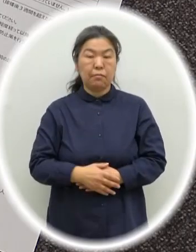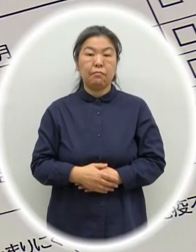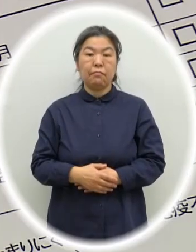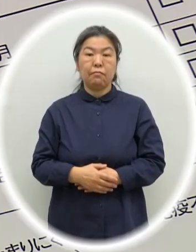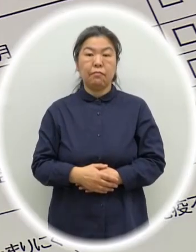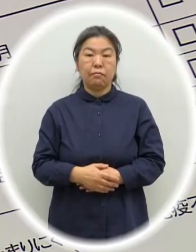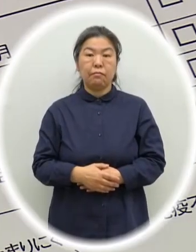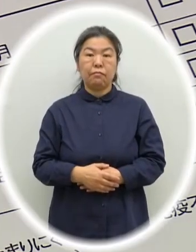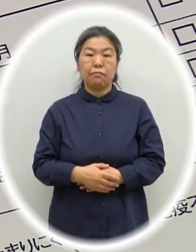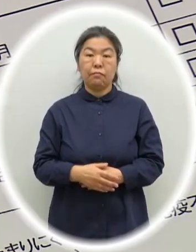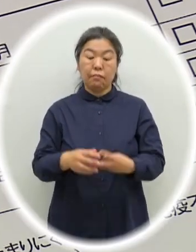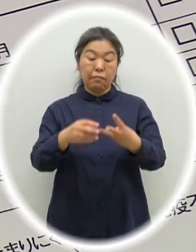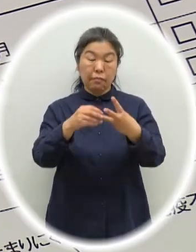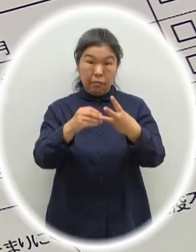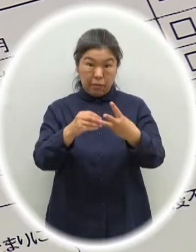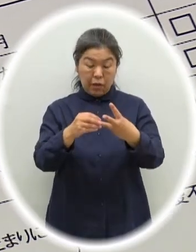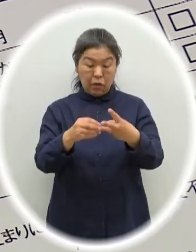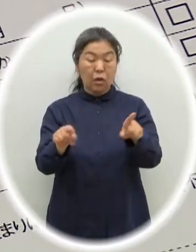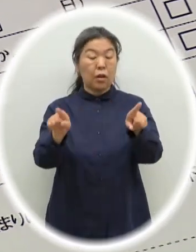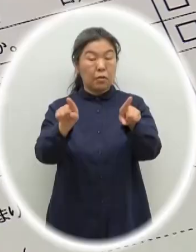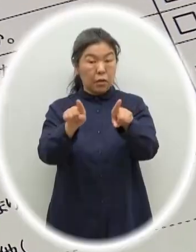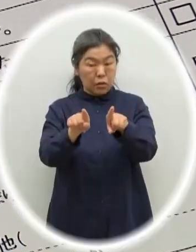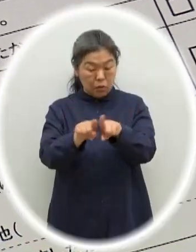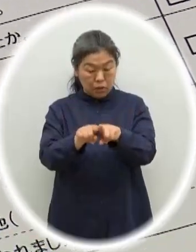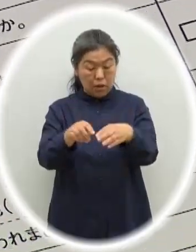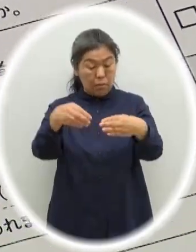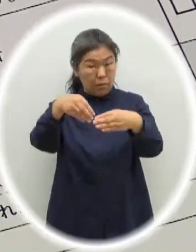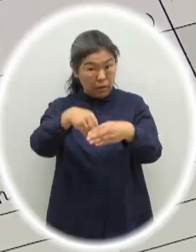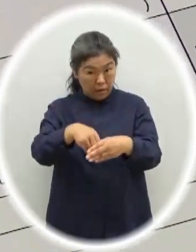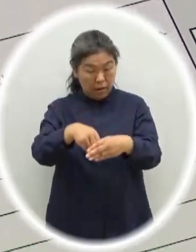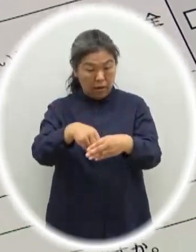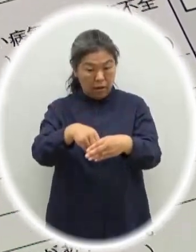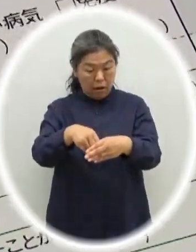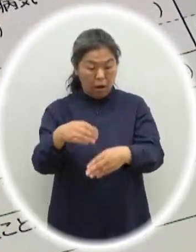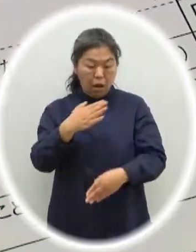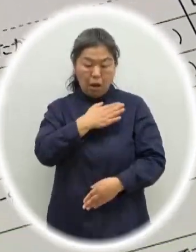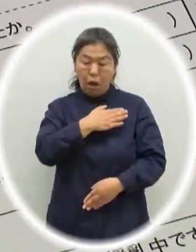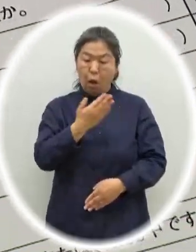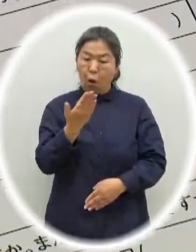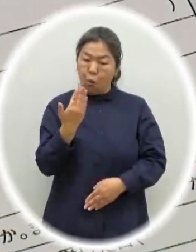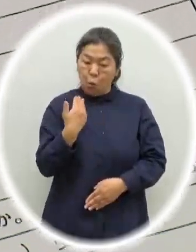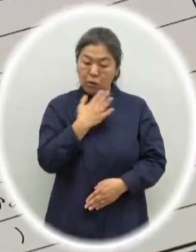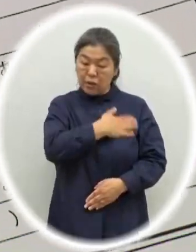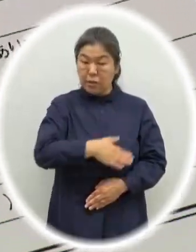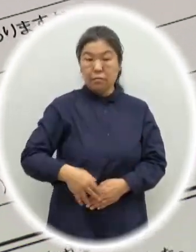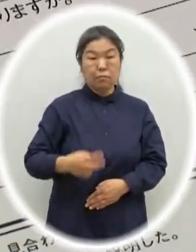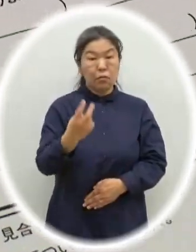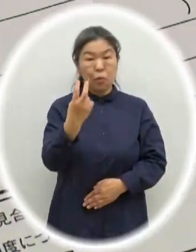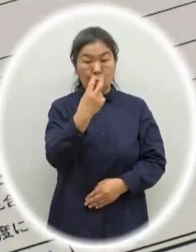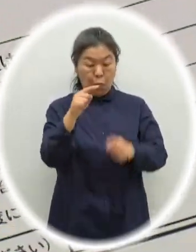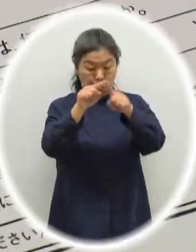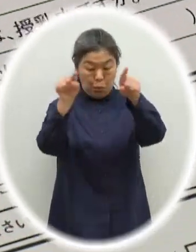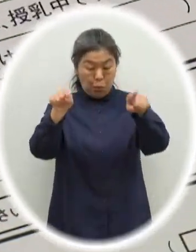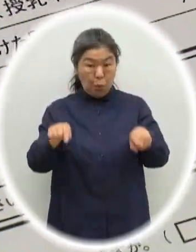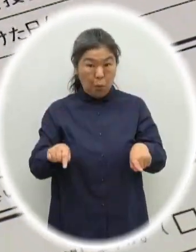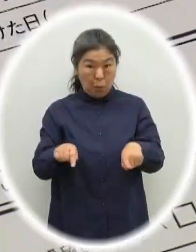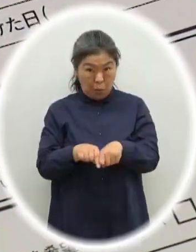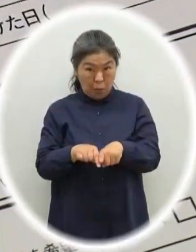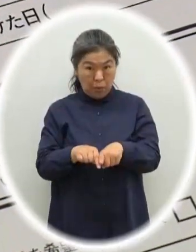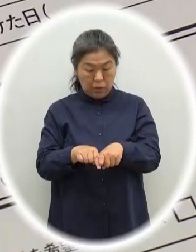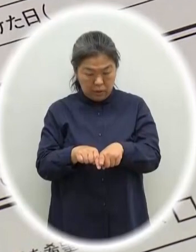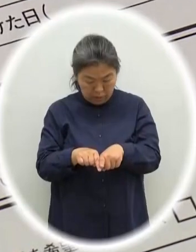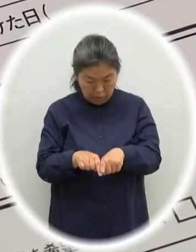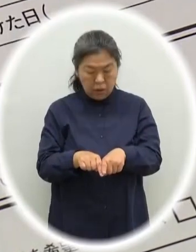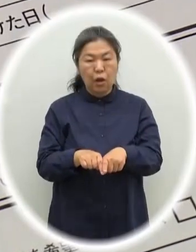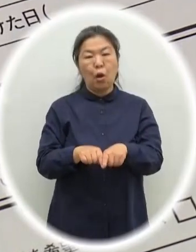。このほか接種券が送られた際に同封されていた予診票というものがございます。こちらに